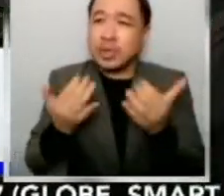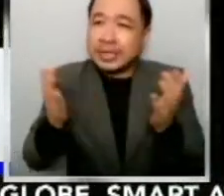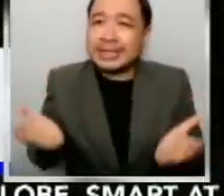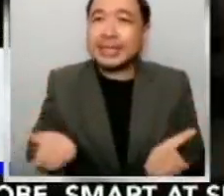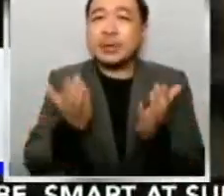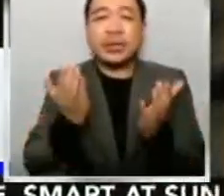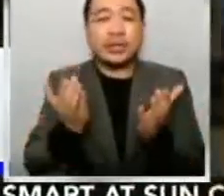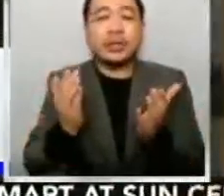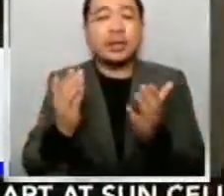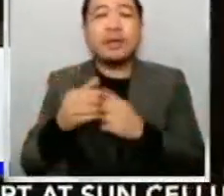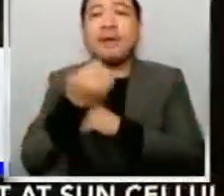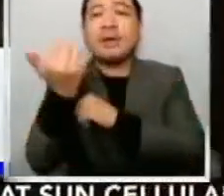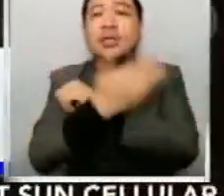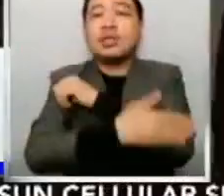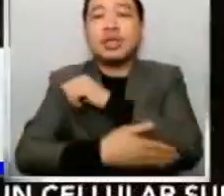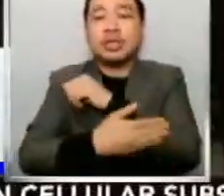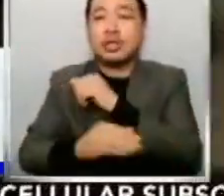bansa.